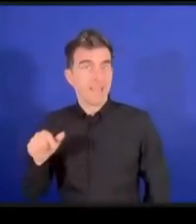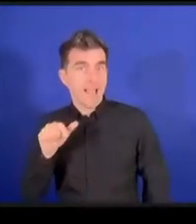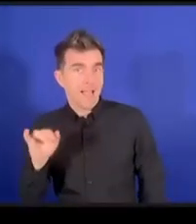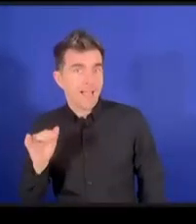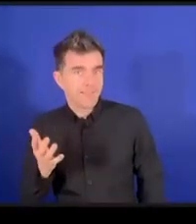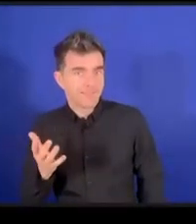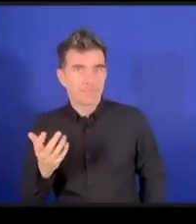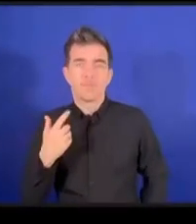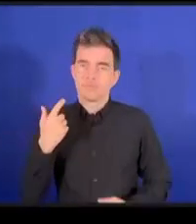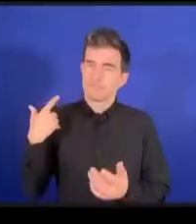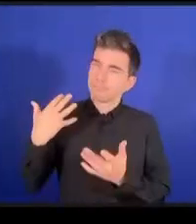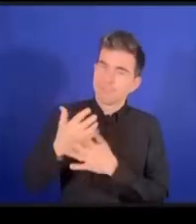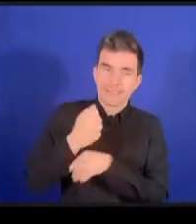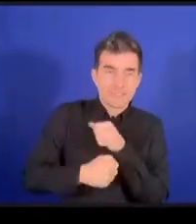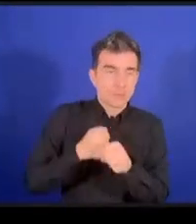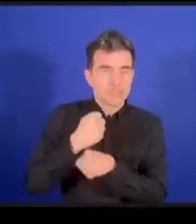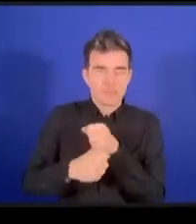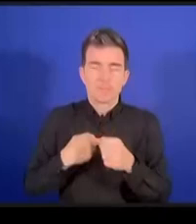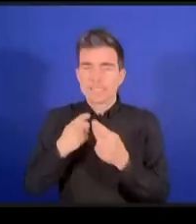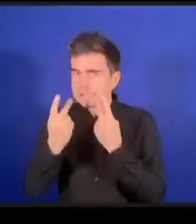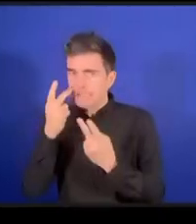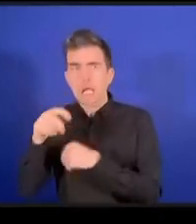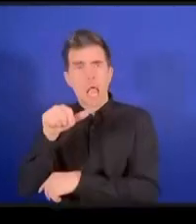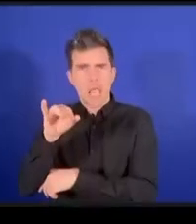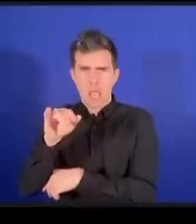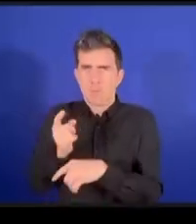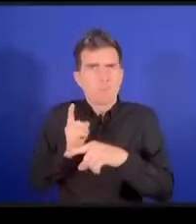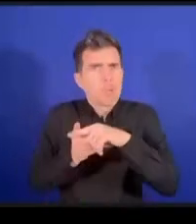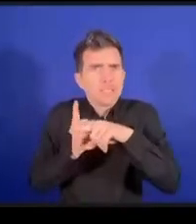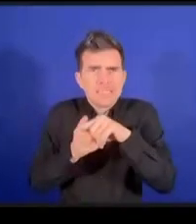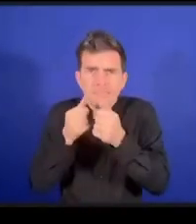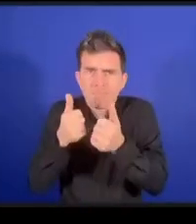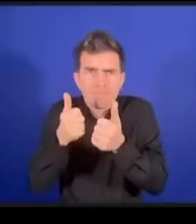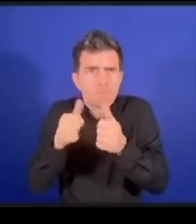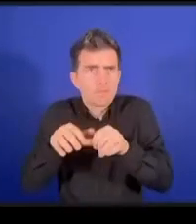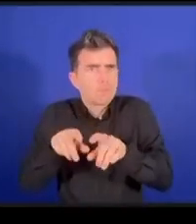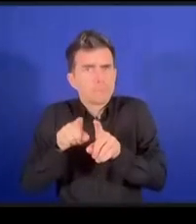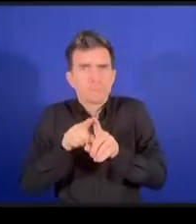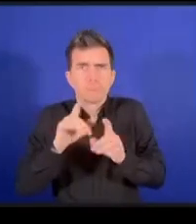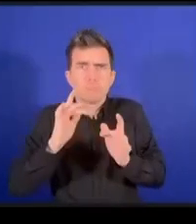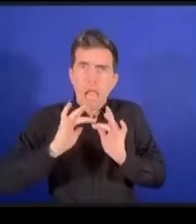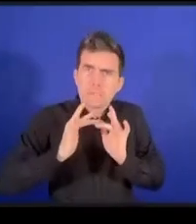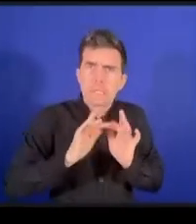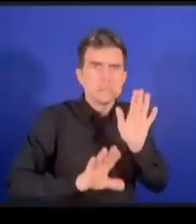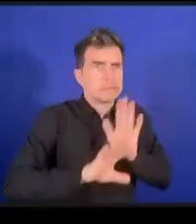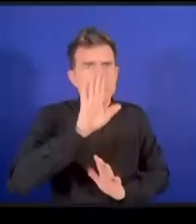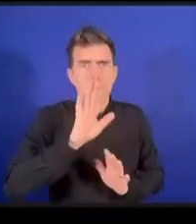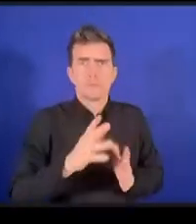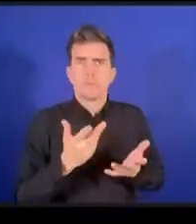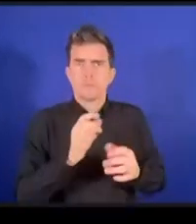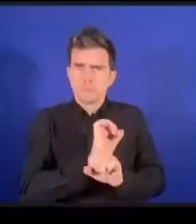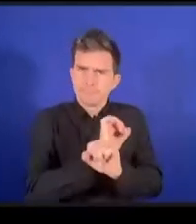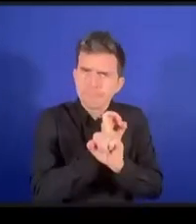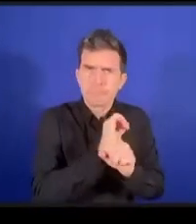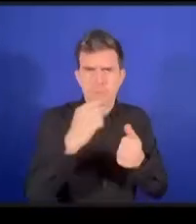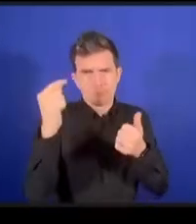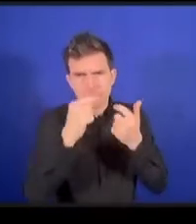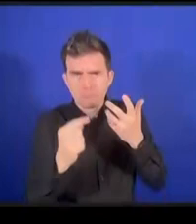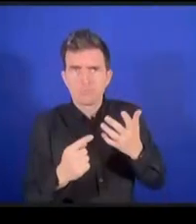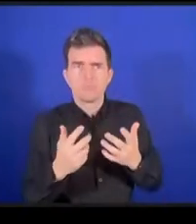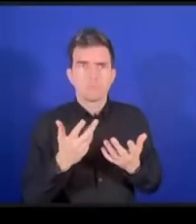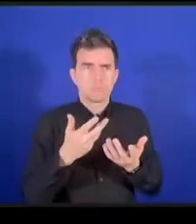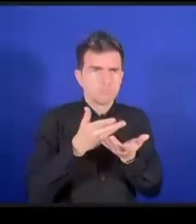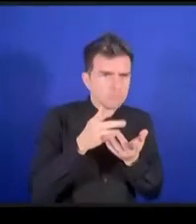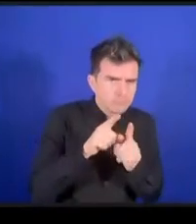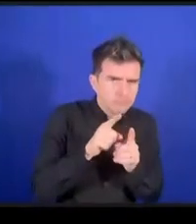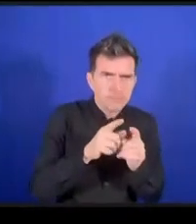искусственного интеллекта на протяжении многих лет думаю что конечно искусственный интеллект может дать возможность людям с ограниченными